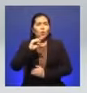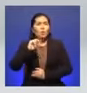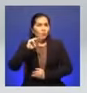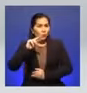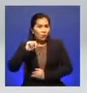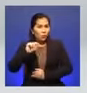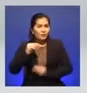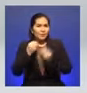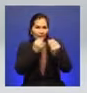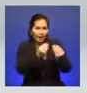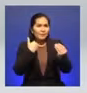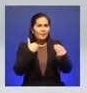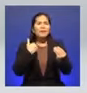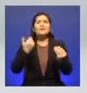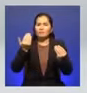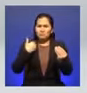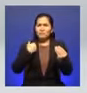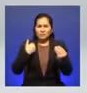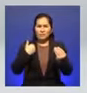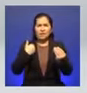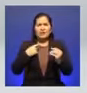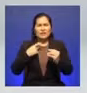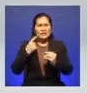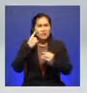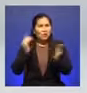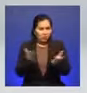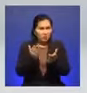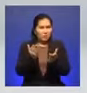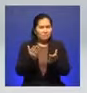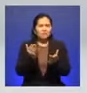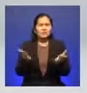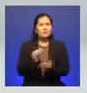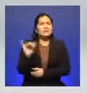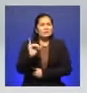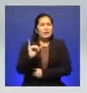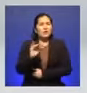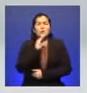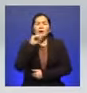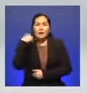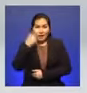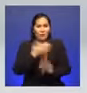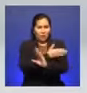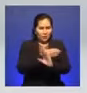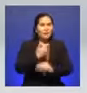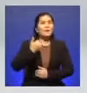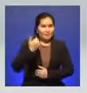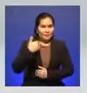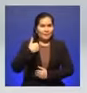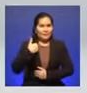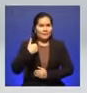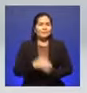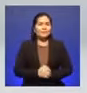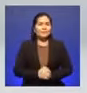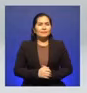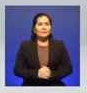ใช้อะค่ะแต่ถามว่าส่งเสริมไหมก็อาจจะยังไม่ถึงขั้นว่าส่งเสริมให้ใช้แต่ถ้าใครที่ใช้มาก่อนที่จะ